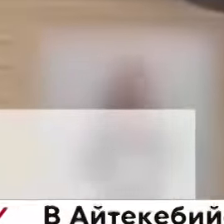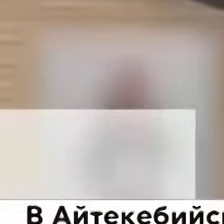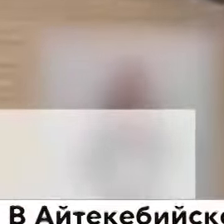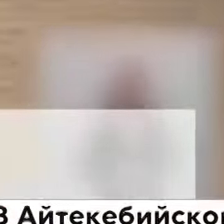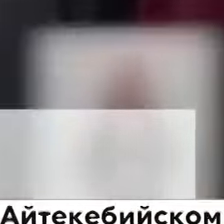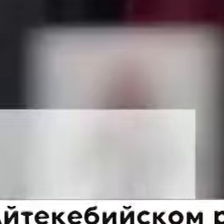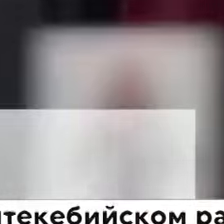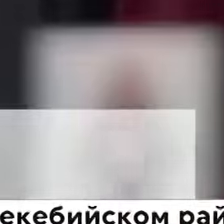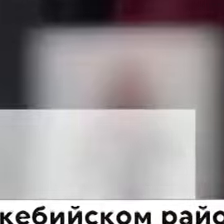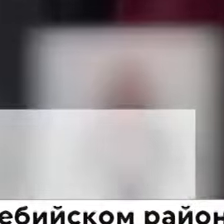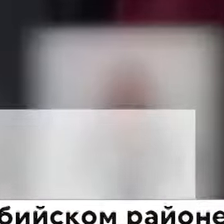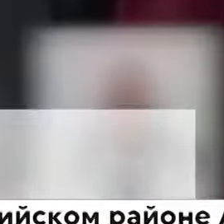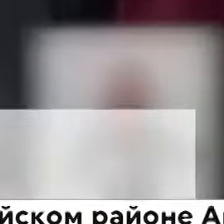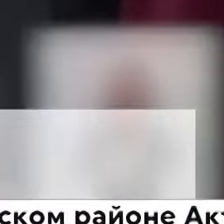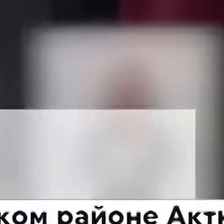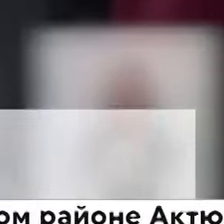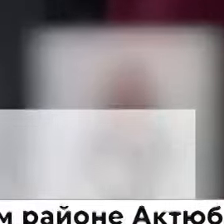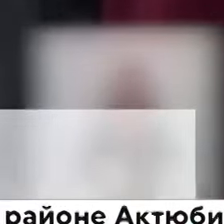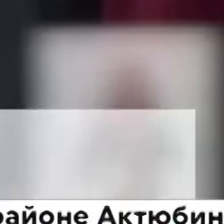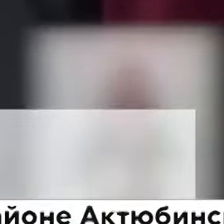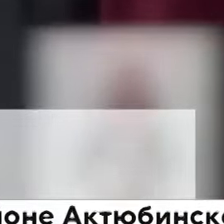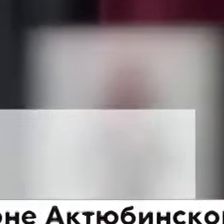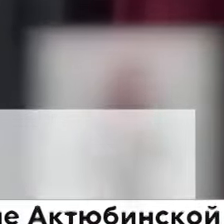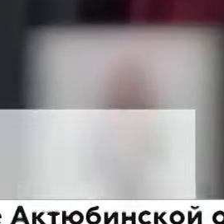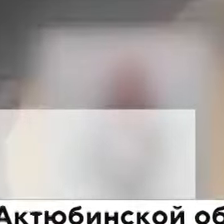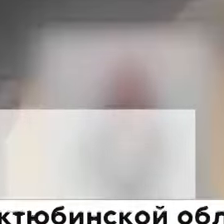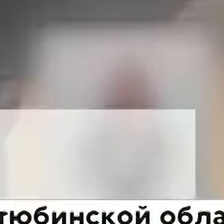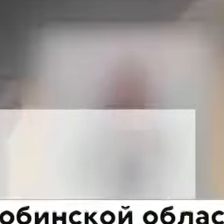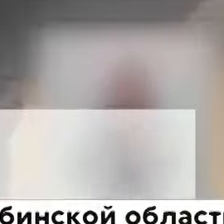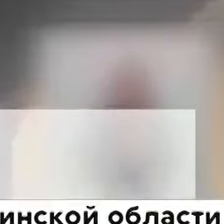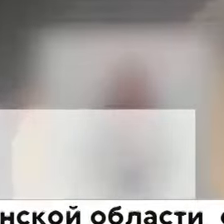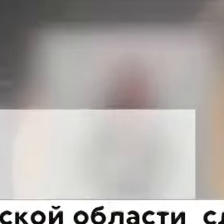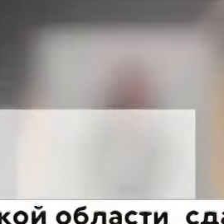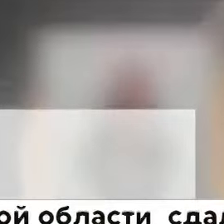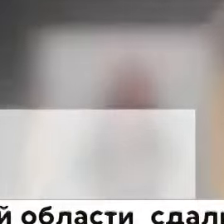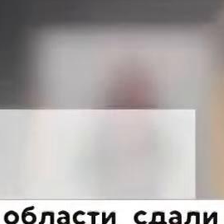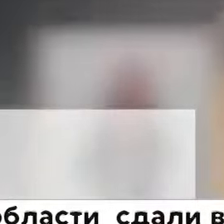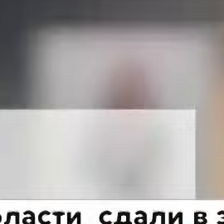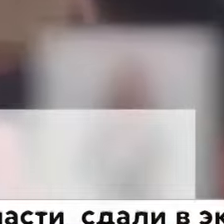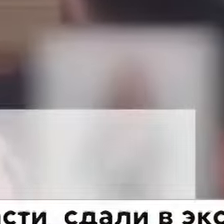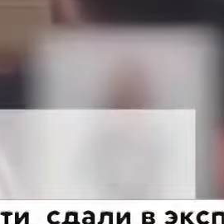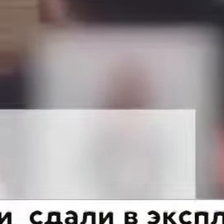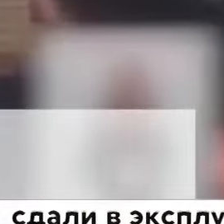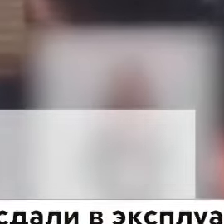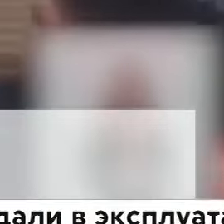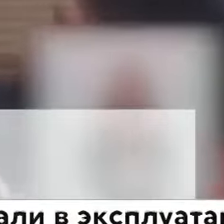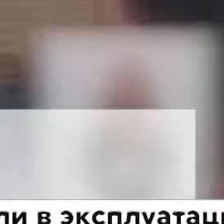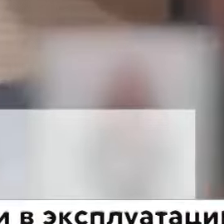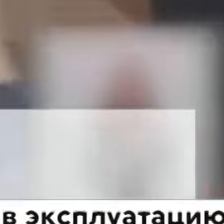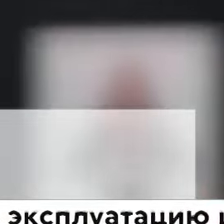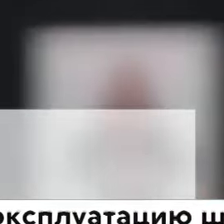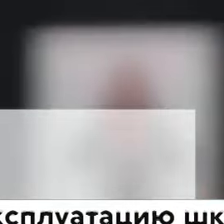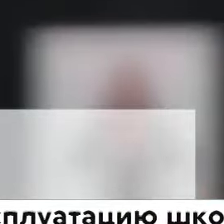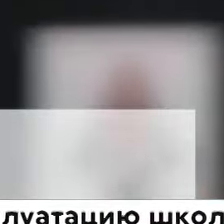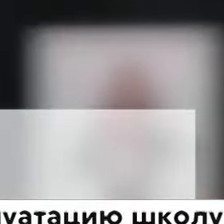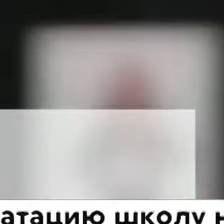облысының екі тұрғыны өздерін жедел уәкіл ретінде көрсетіп, жәбірленушіден 500 мың теңге бопсалаған. Күдіктілерден жалған қызметтік куәлік, құжат